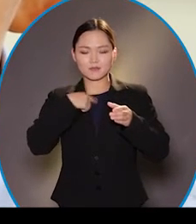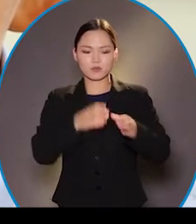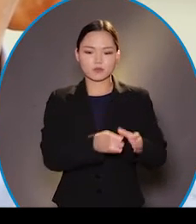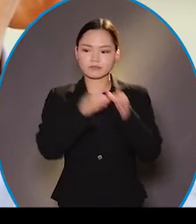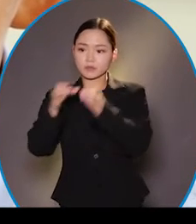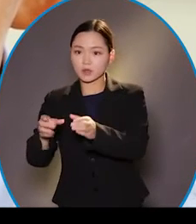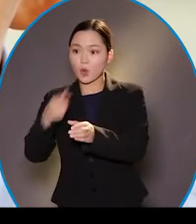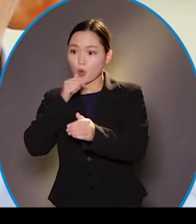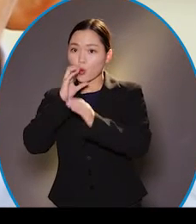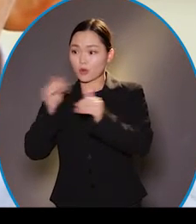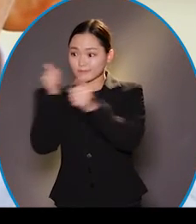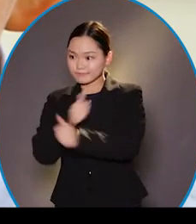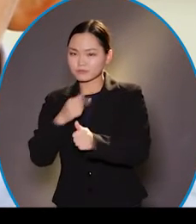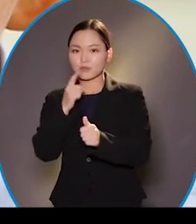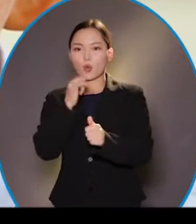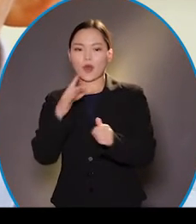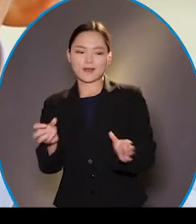гаргаж хурааж өгдөг.